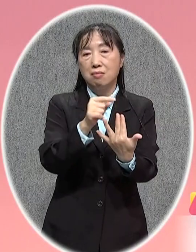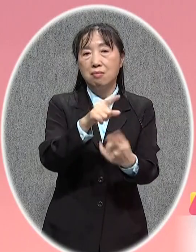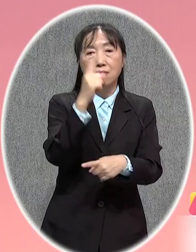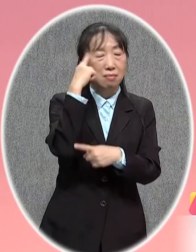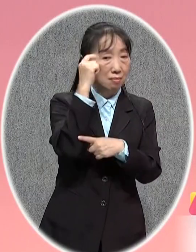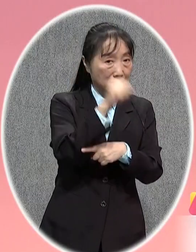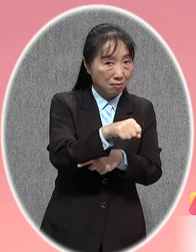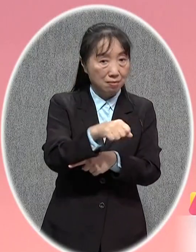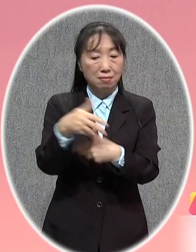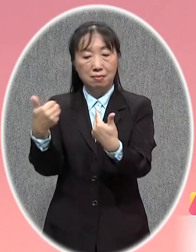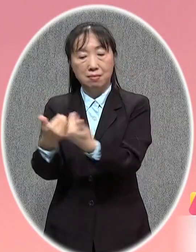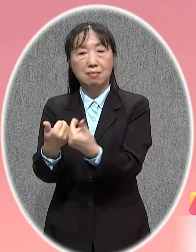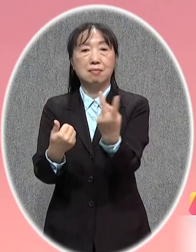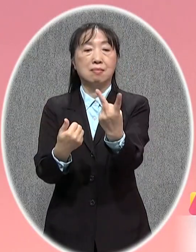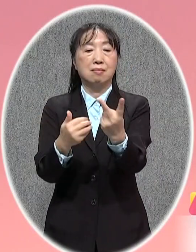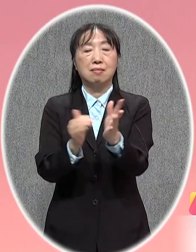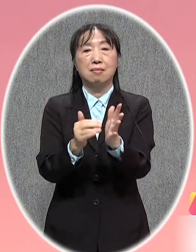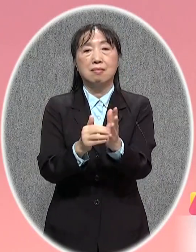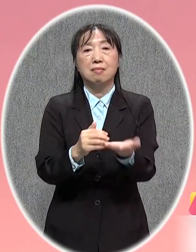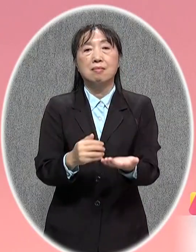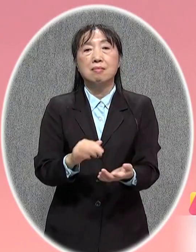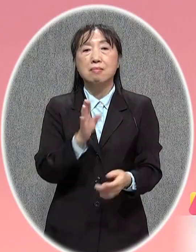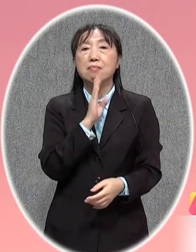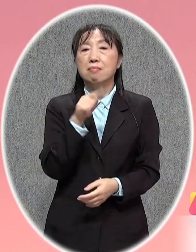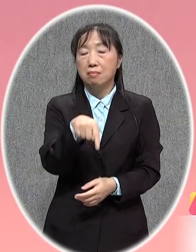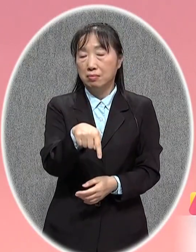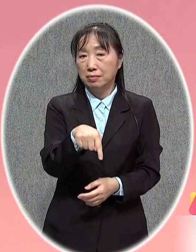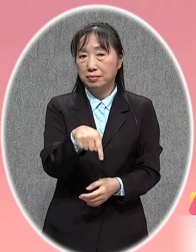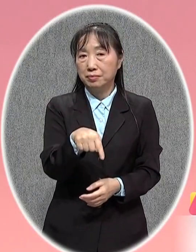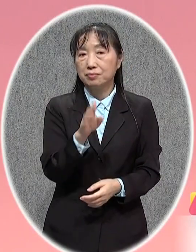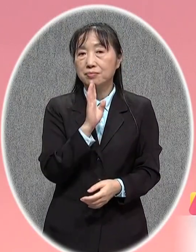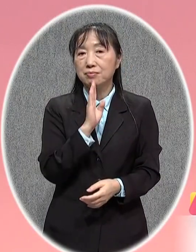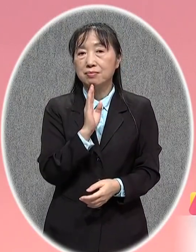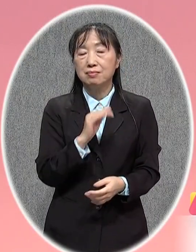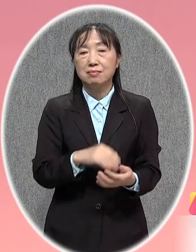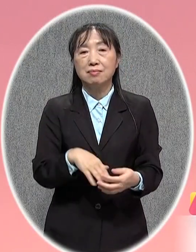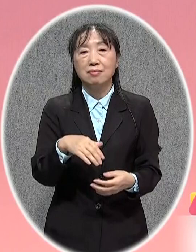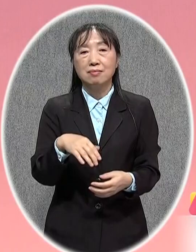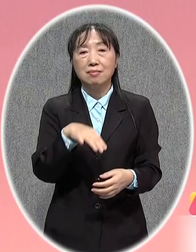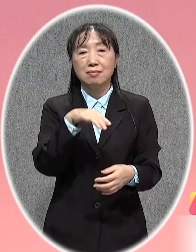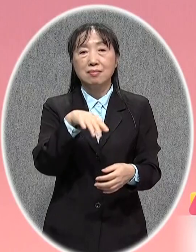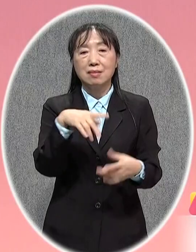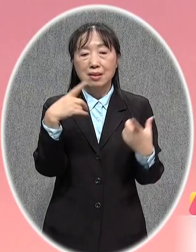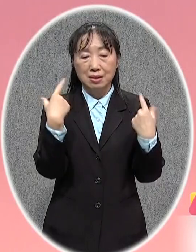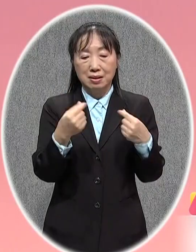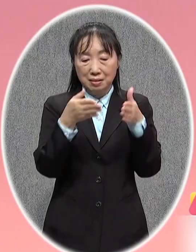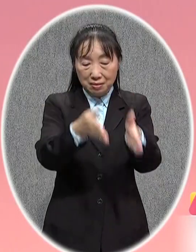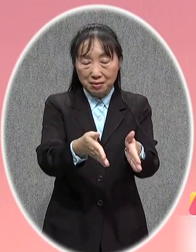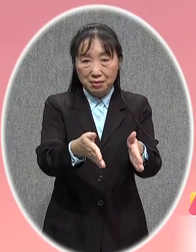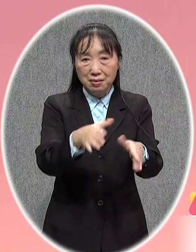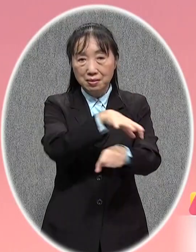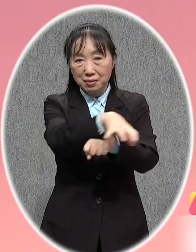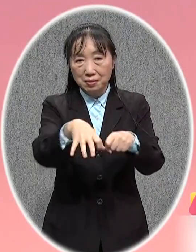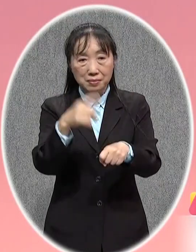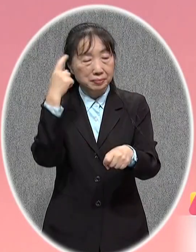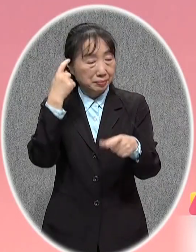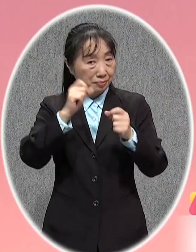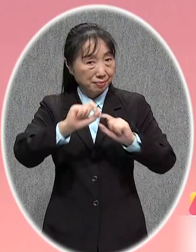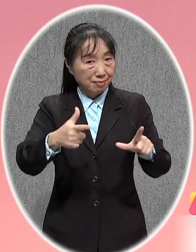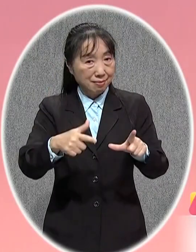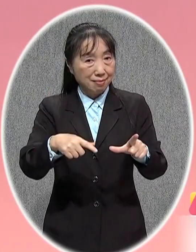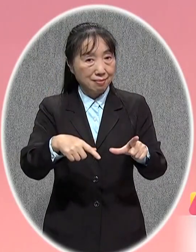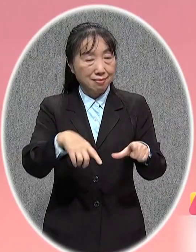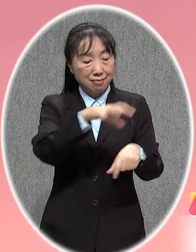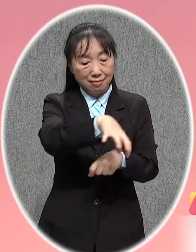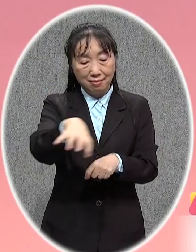是一定程度的逼着我们呢，在不同的环境价值以及不同区域